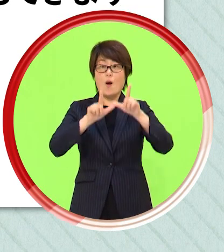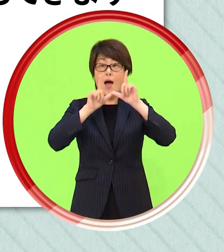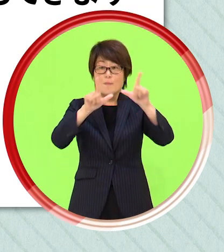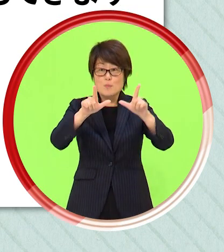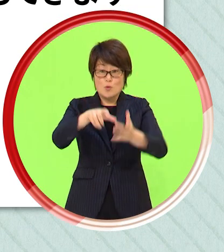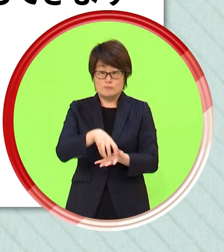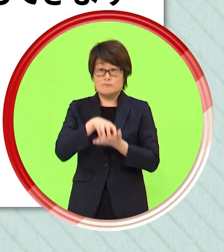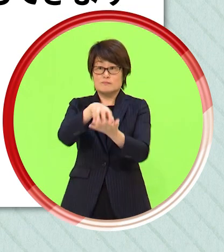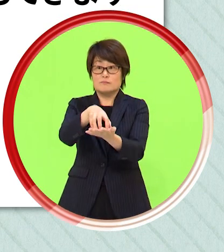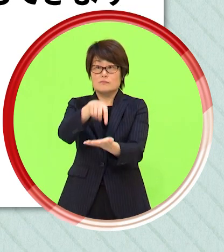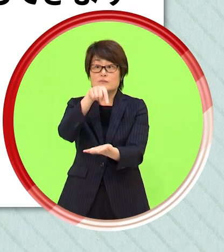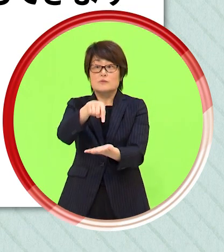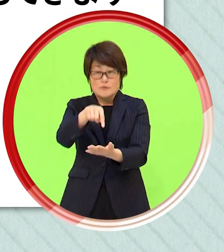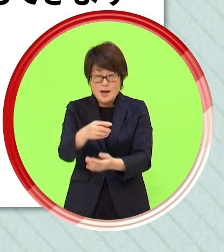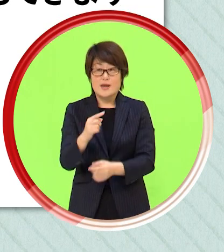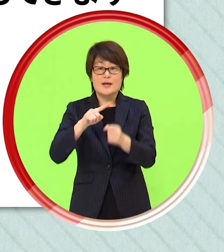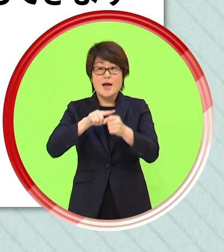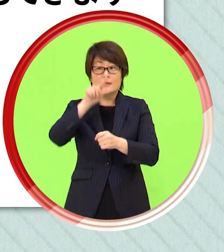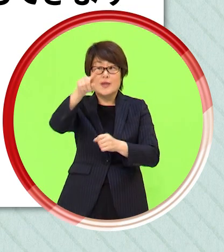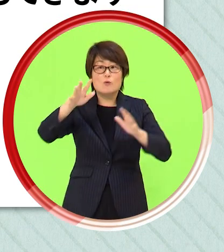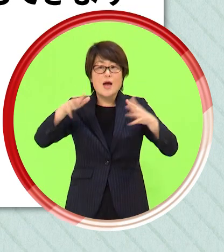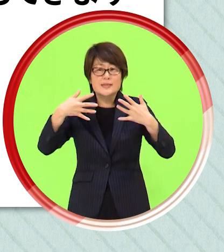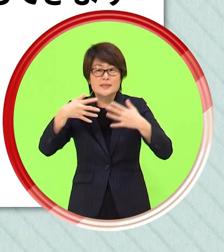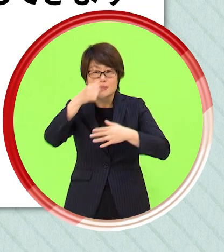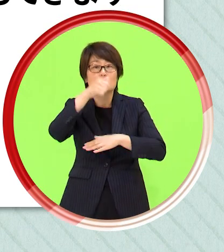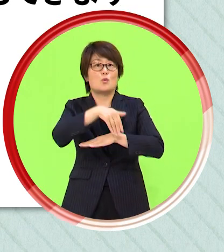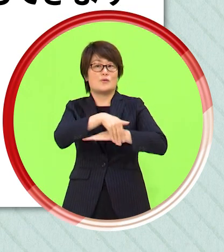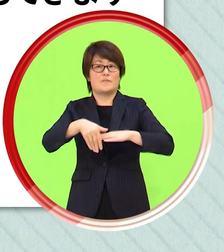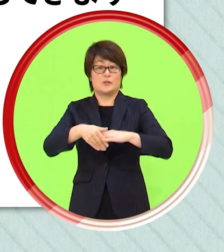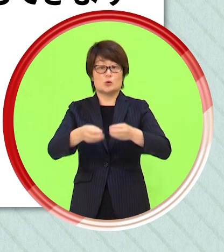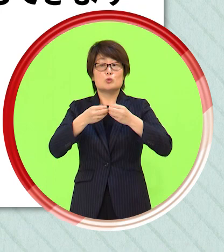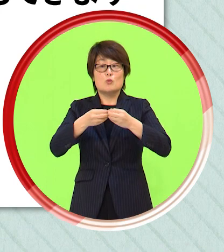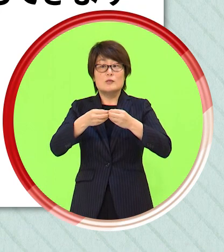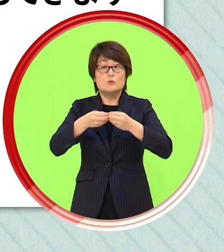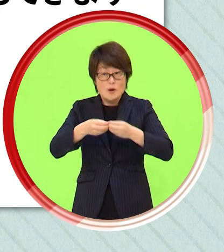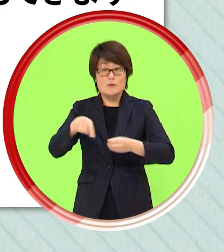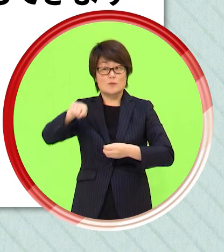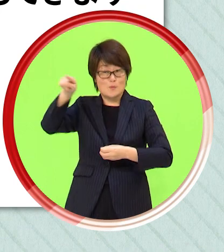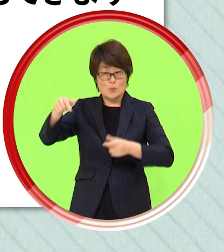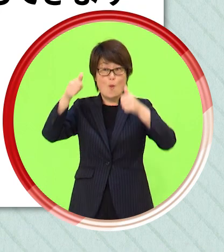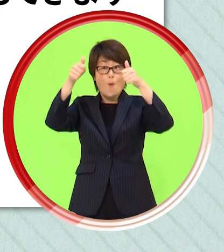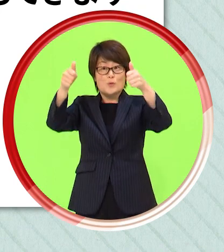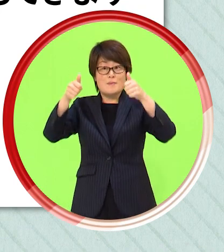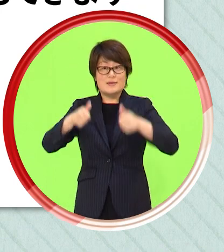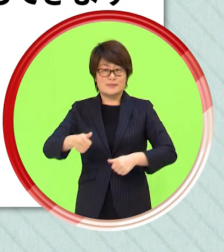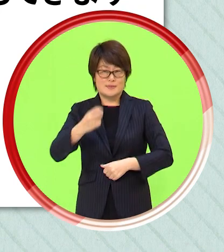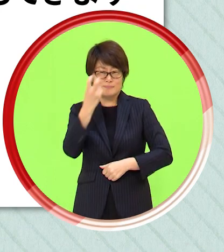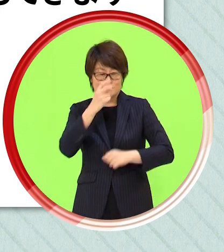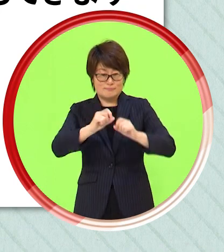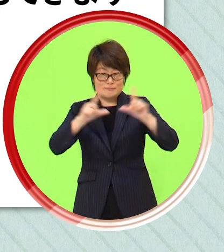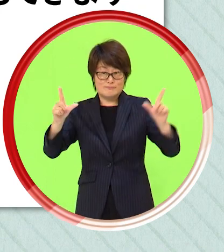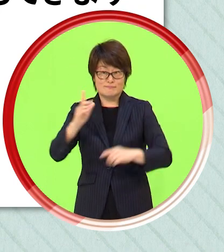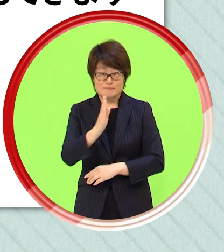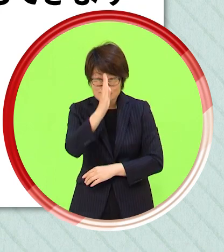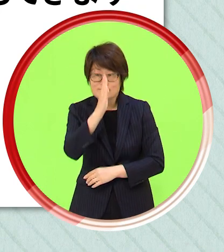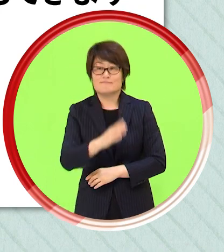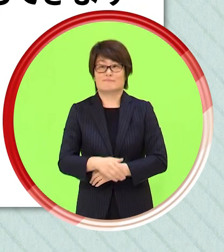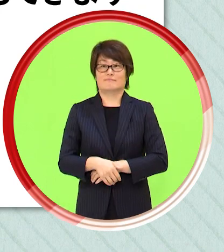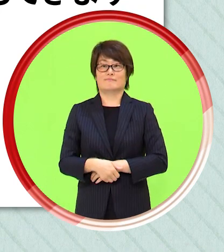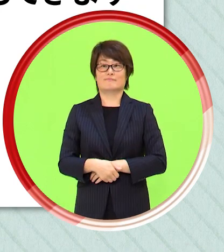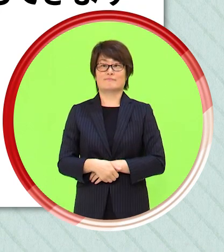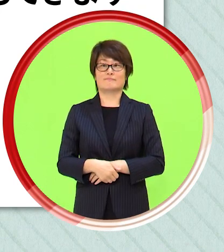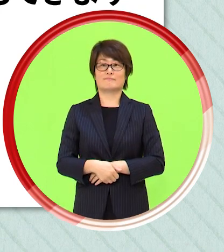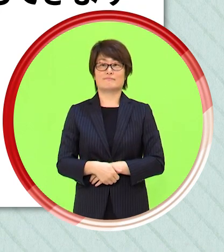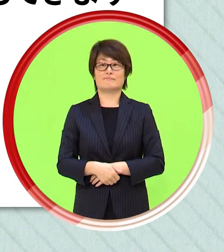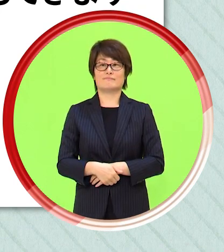賞の発表と表彰は令和6年の秋の予定です。詳しくは第19回広島まちづくりデザイン賞で